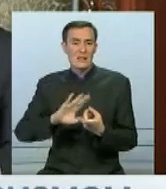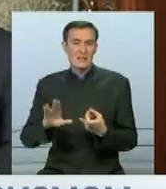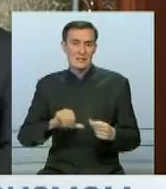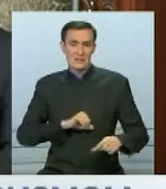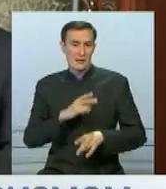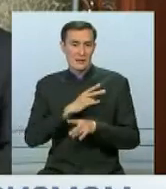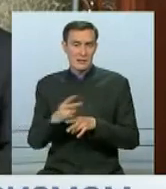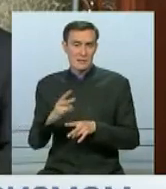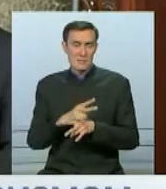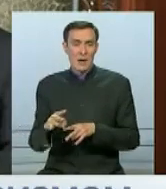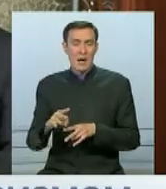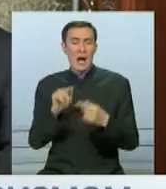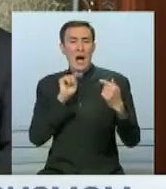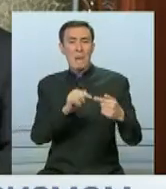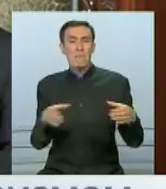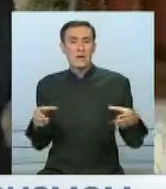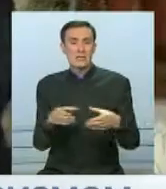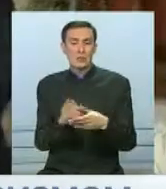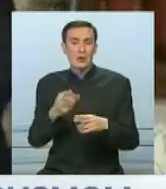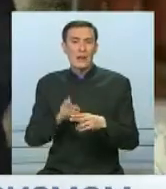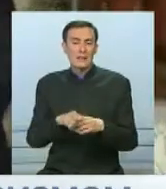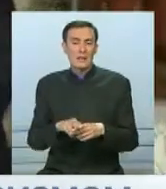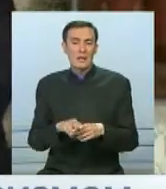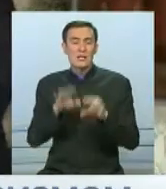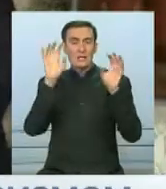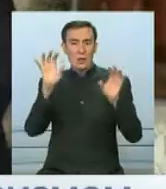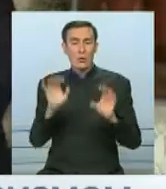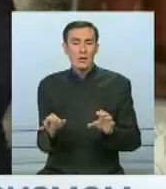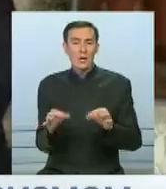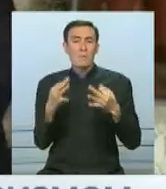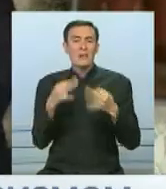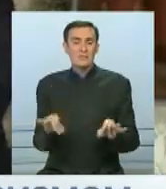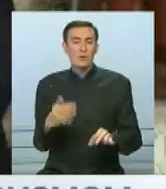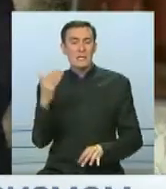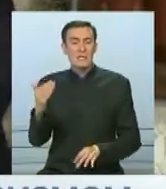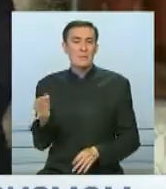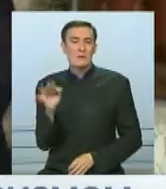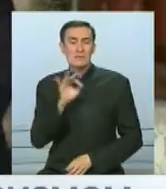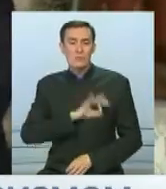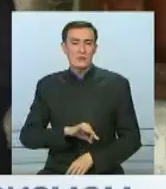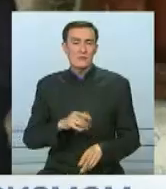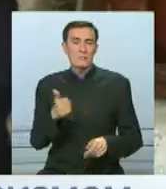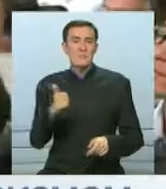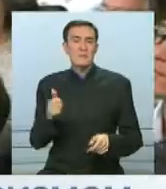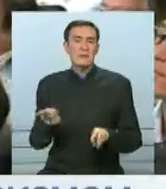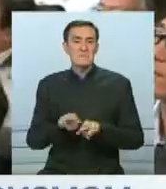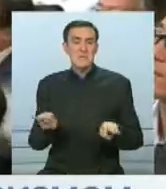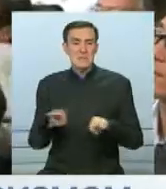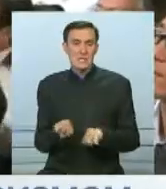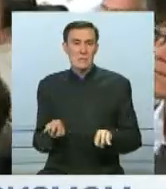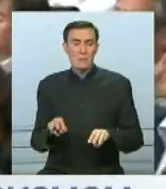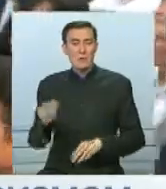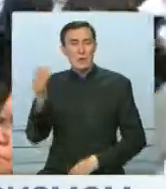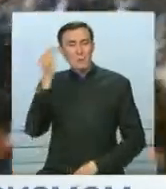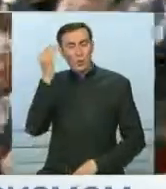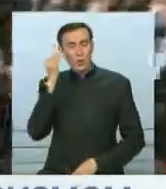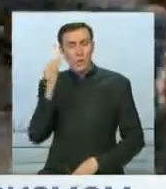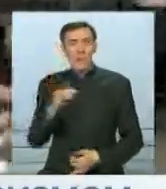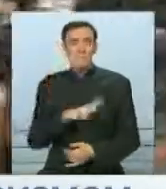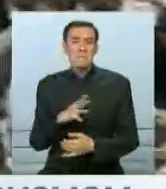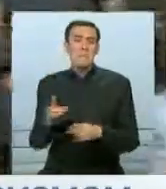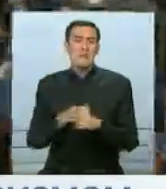терроризмом. Оппозиция опасается, что его принятие позволит правящей партии во главе с премьер-министром Синдзо Абе под предлогом